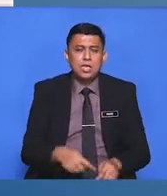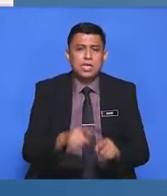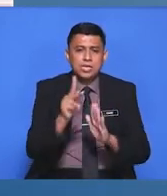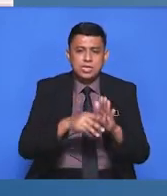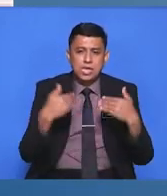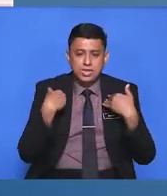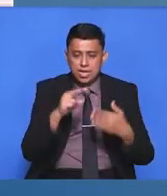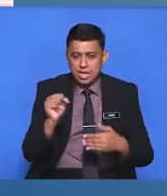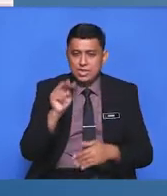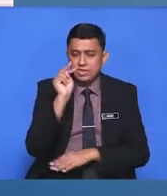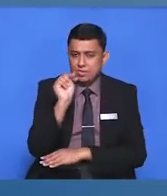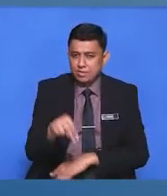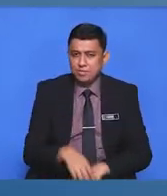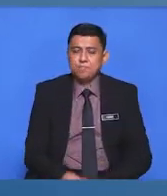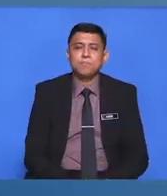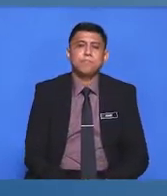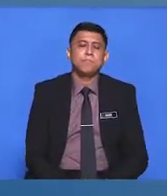akan diberikan nanti.